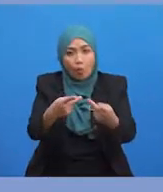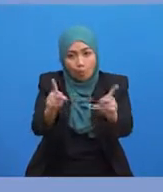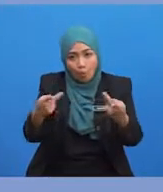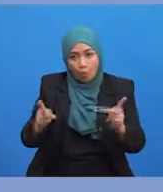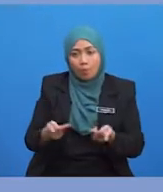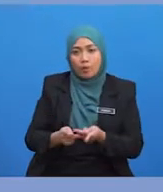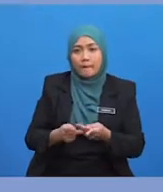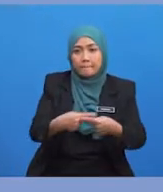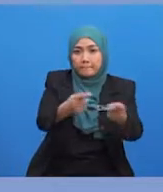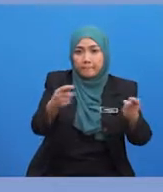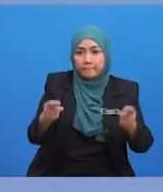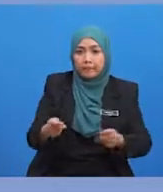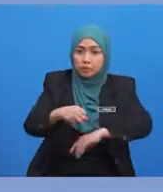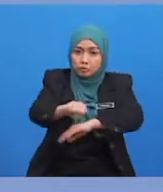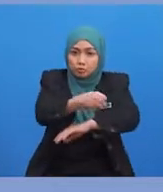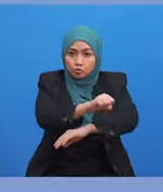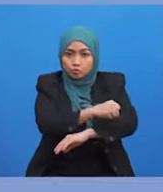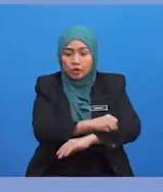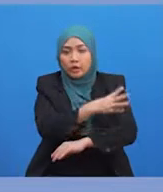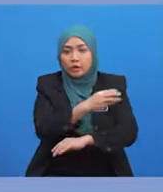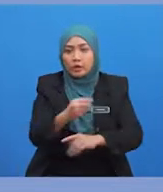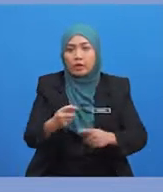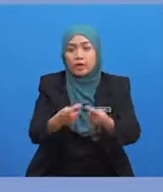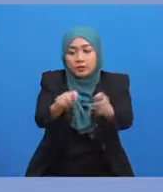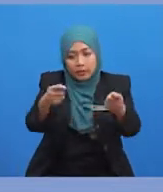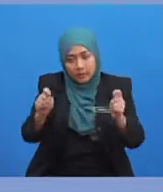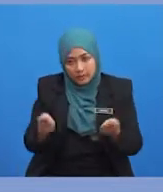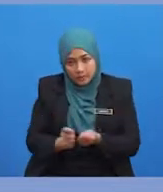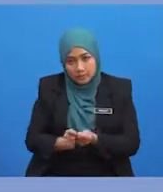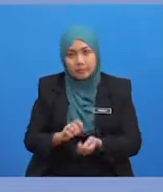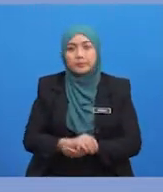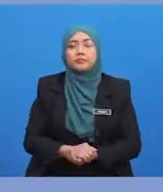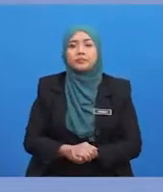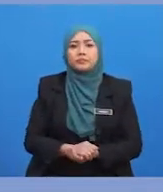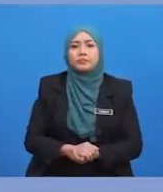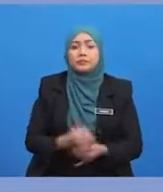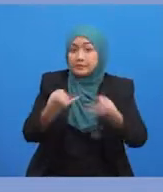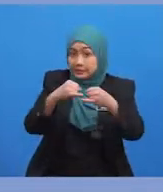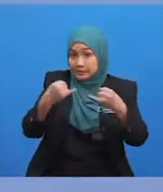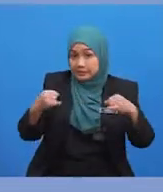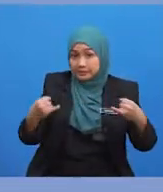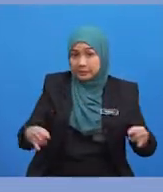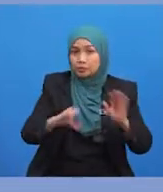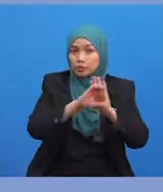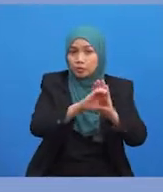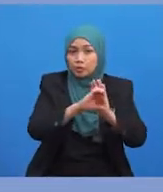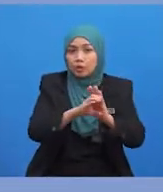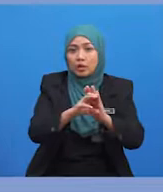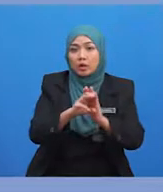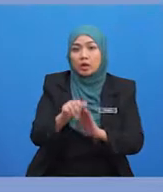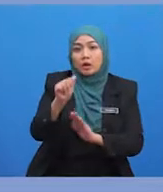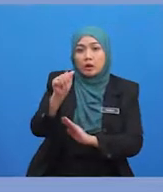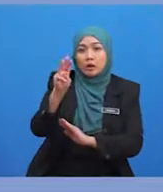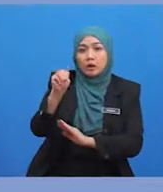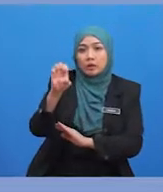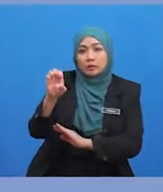Alga merupakan hidupan seni yang mempunyai sifat tumbuhannya. Alga boleh buat